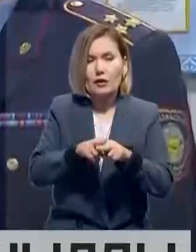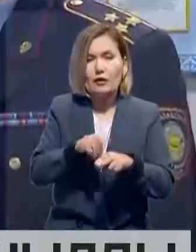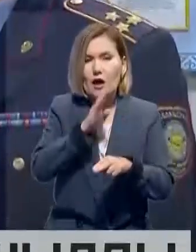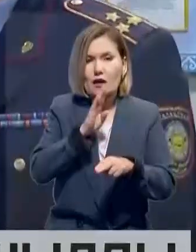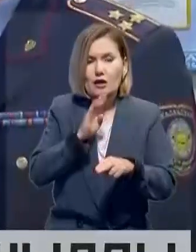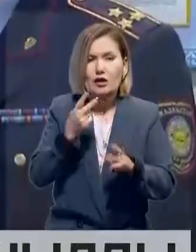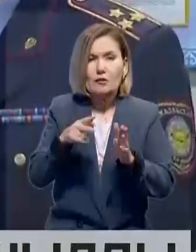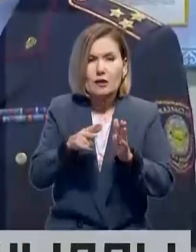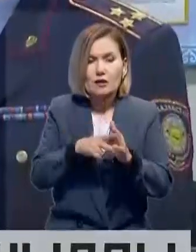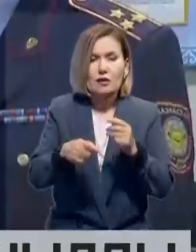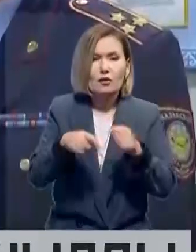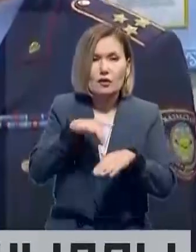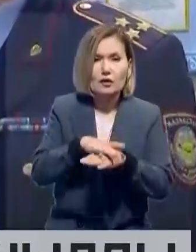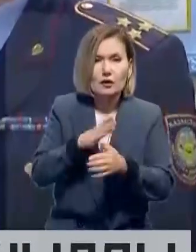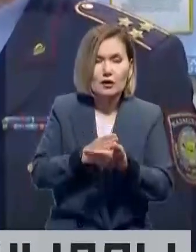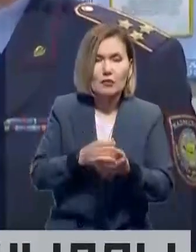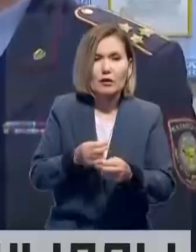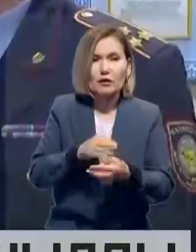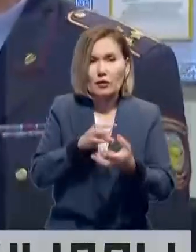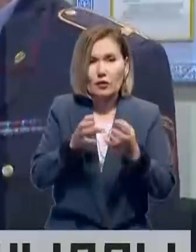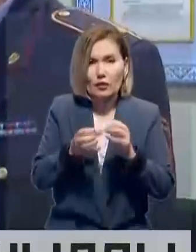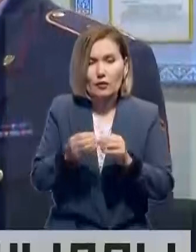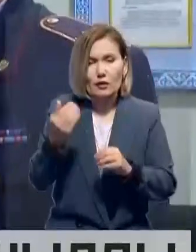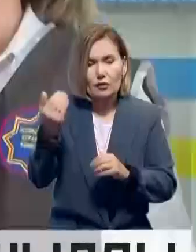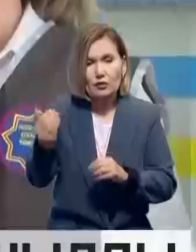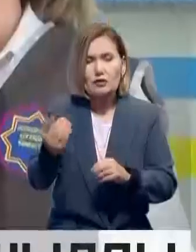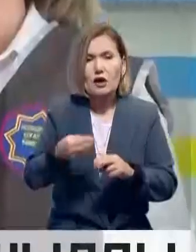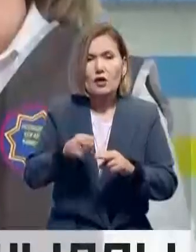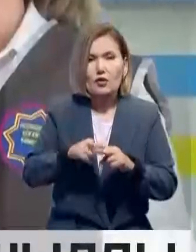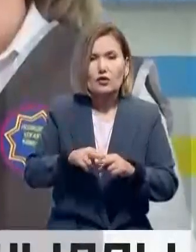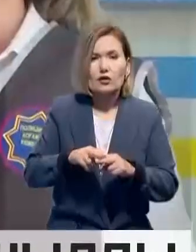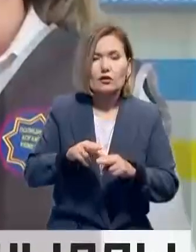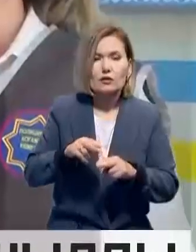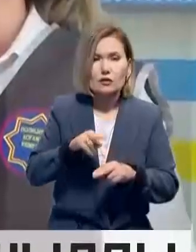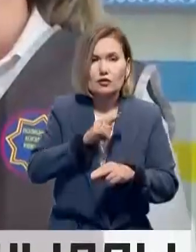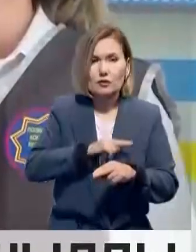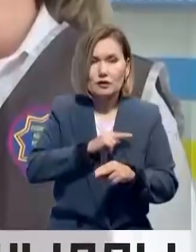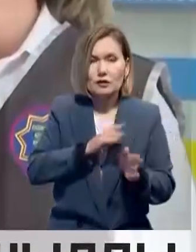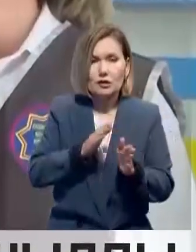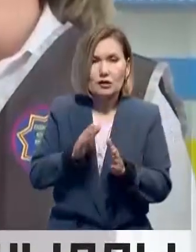Көрілген шаралар, мынау қылмыстық қозғалғаны 19, әкімшілік шаралармен 382.